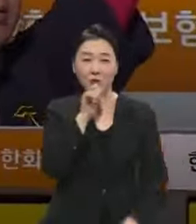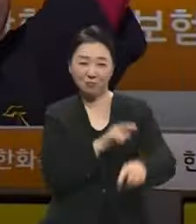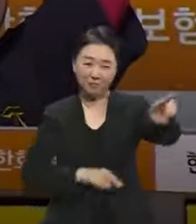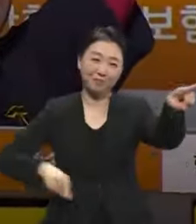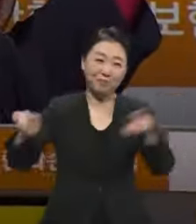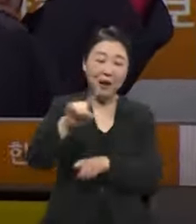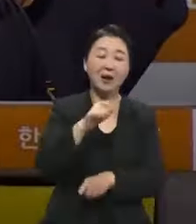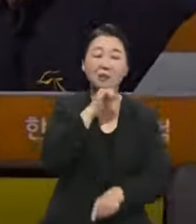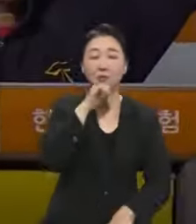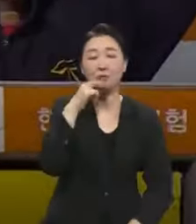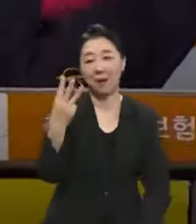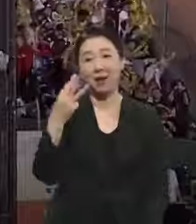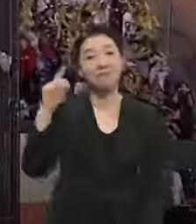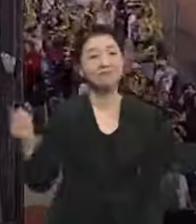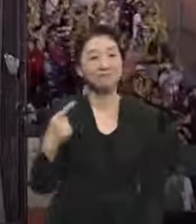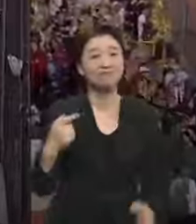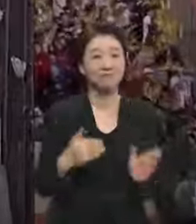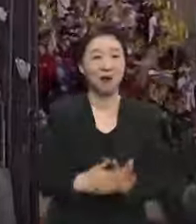3런 홈런입니다.